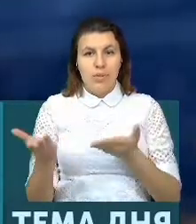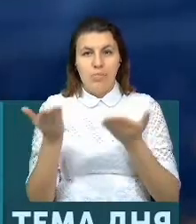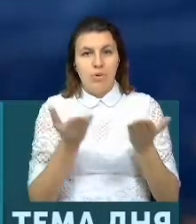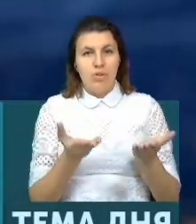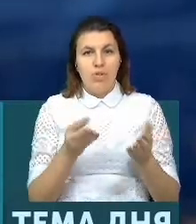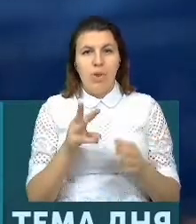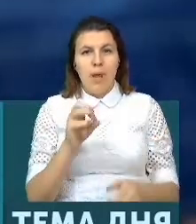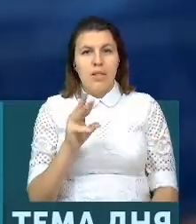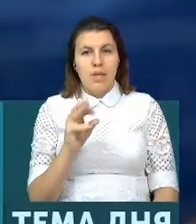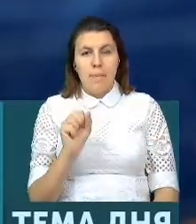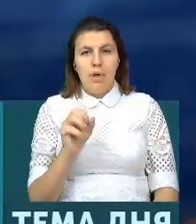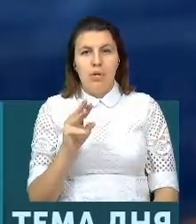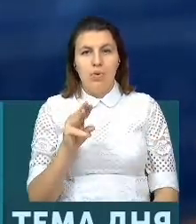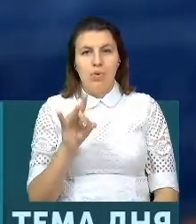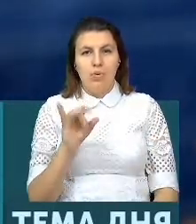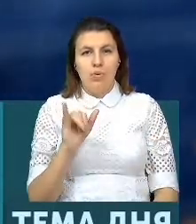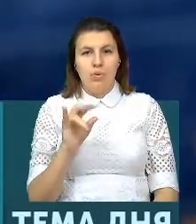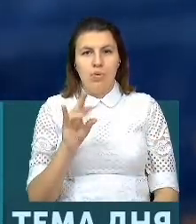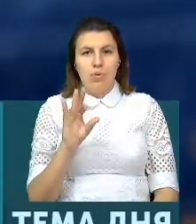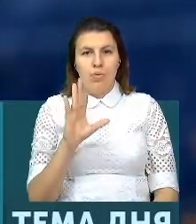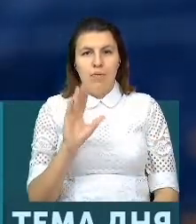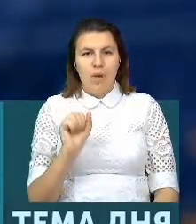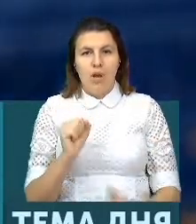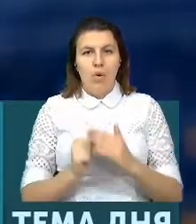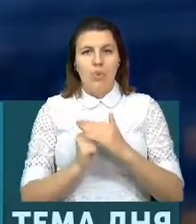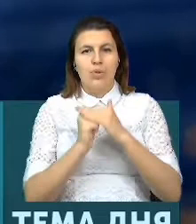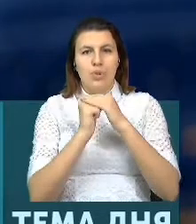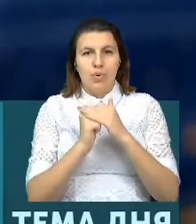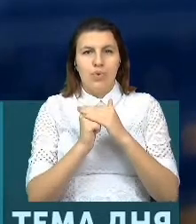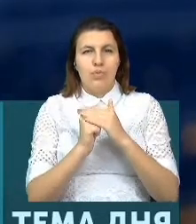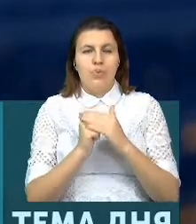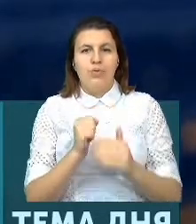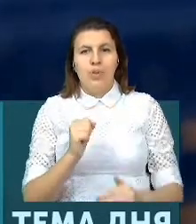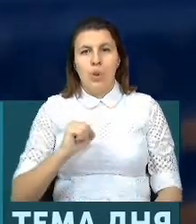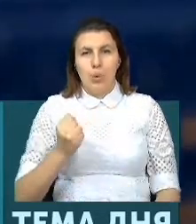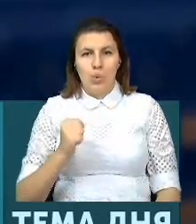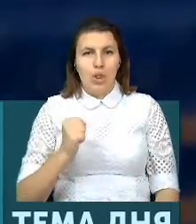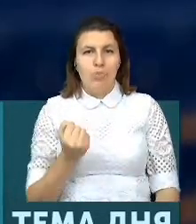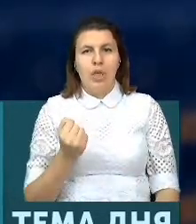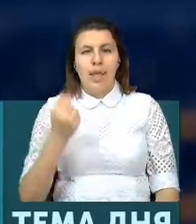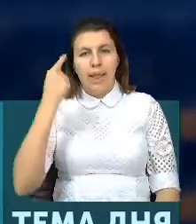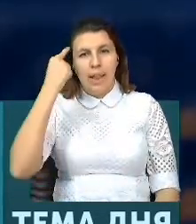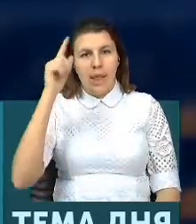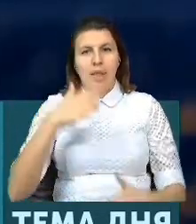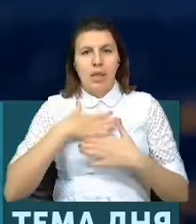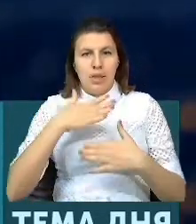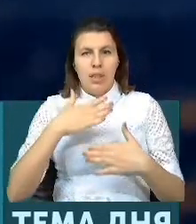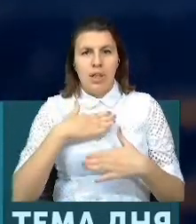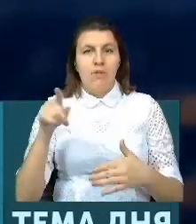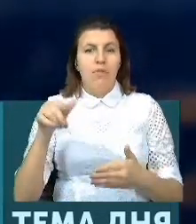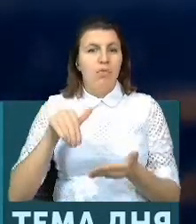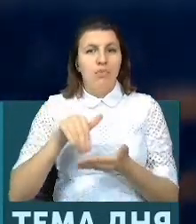Це один з засновників «Дружби» і ідейний натхненник. Він відмовився давати